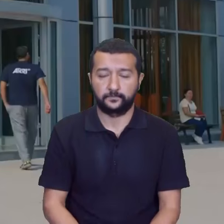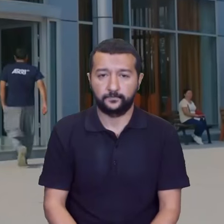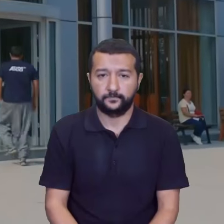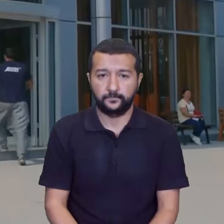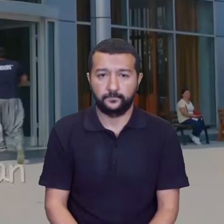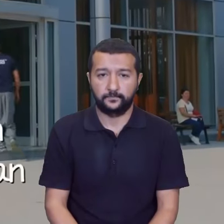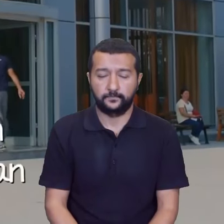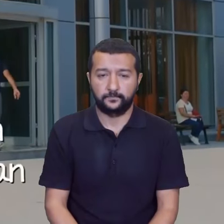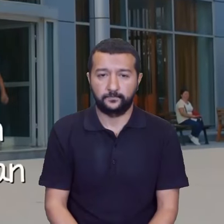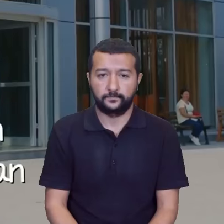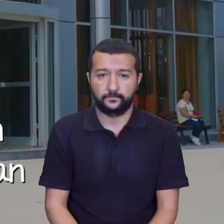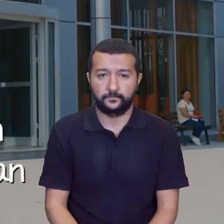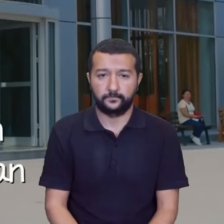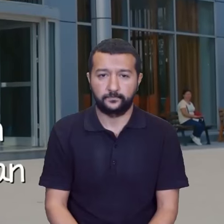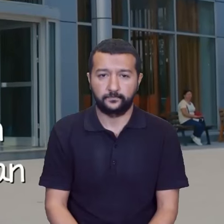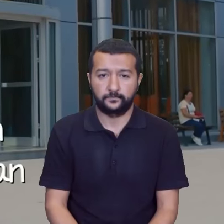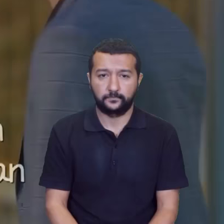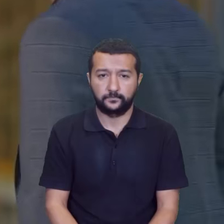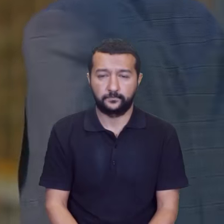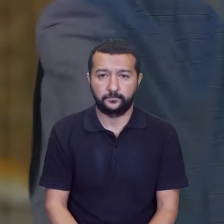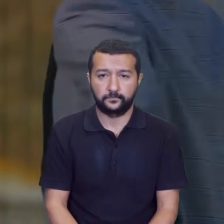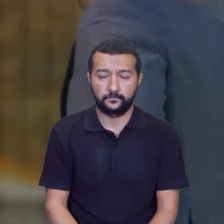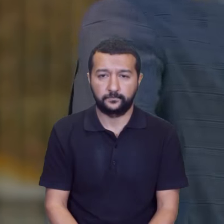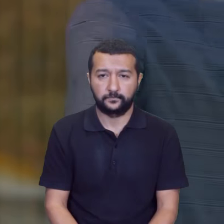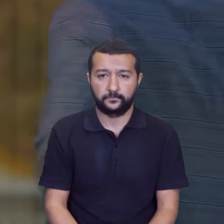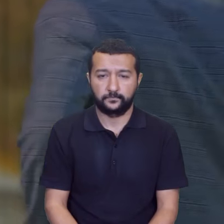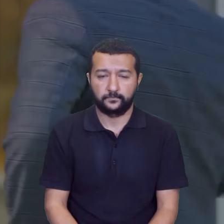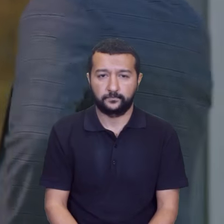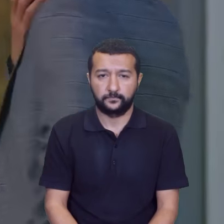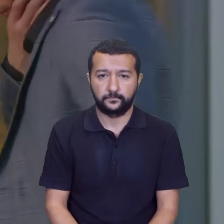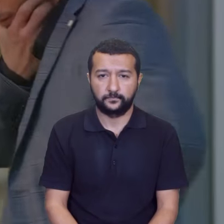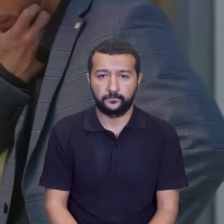Tarık ellerini beline koyup sallandı. Sakinleşmeye çalışıyor.